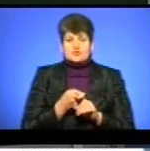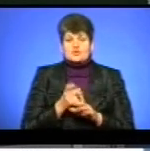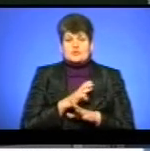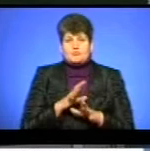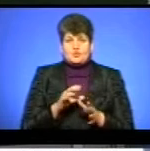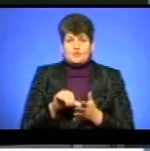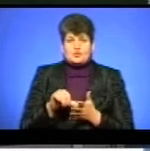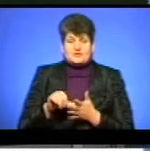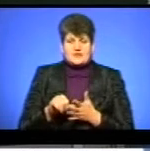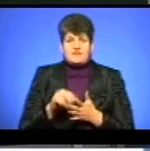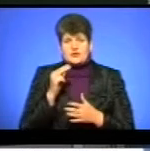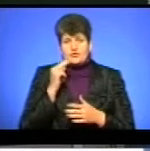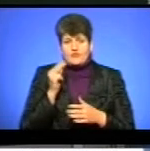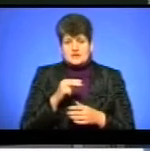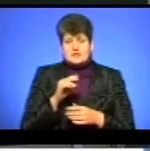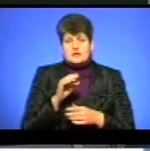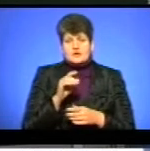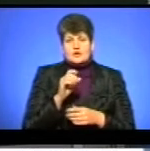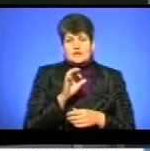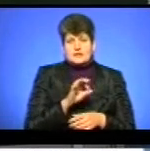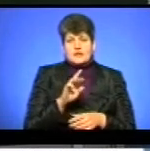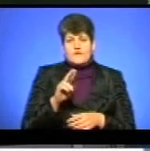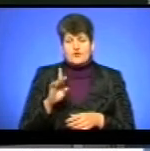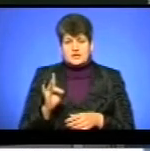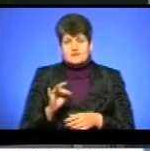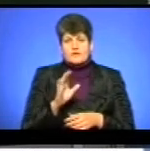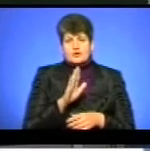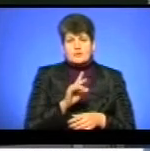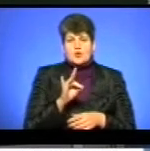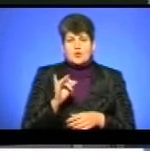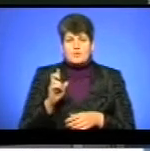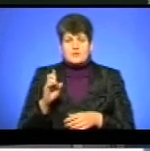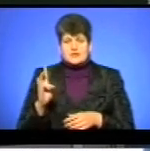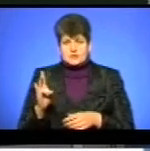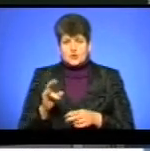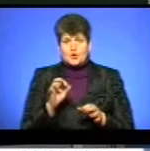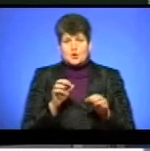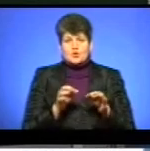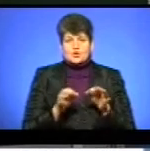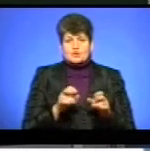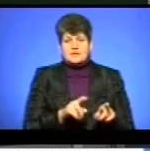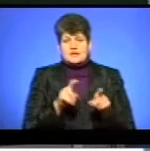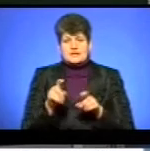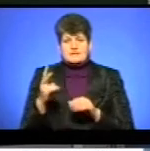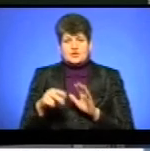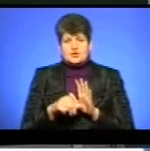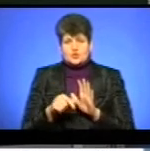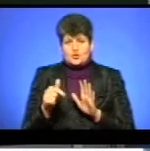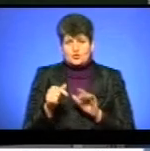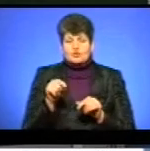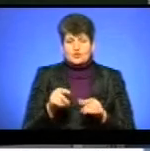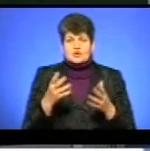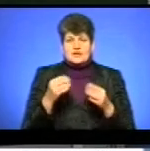позивачів, захисників винуватця Олександра Яворівського і Володимира Рубінського судовий розгляд перенесли на 26 грудня. Того ж